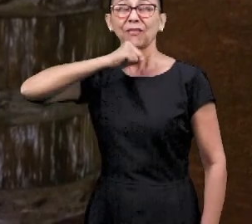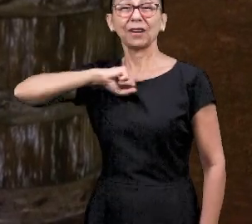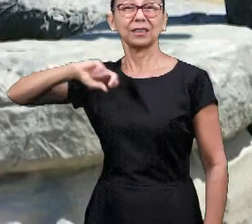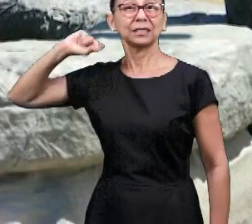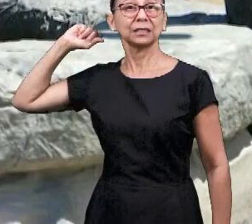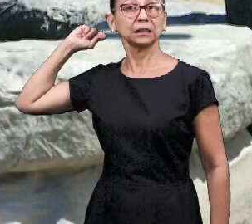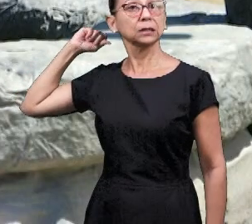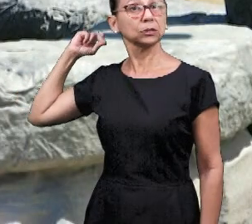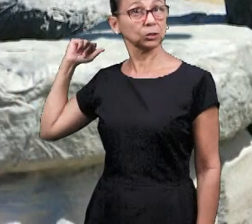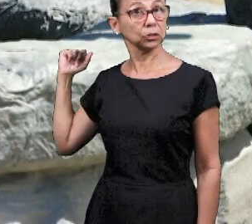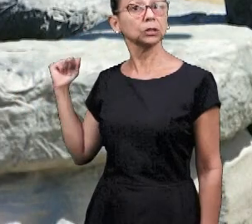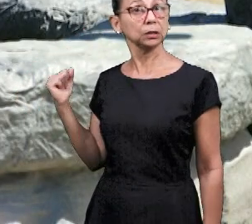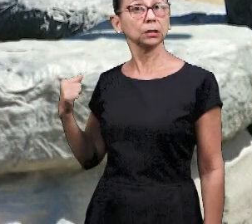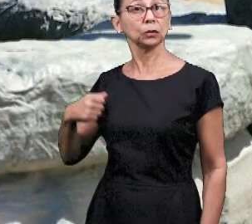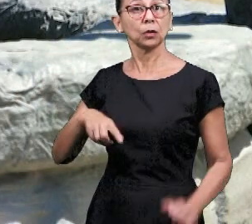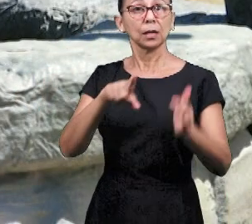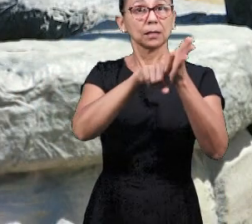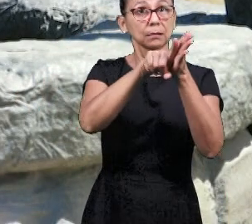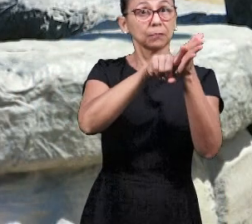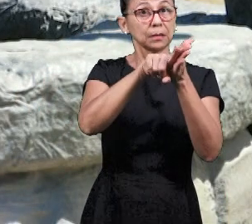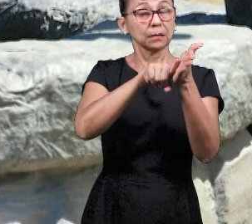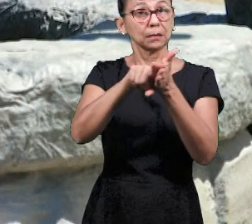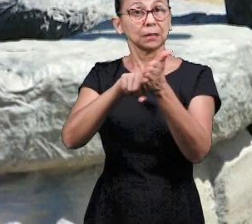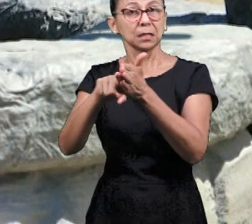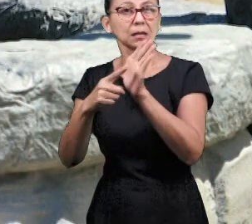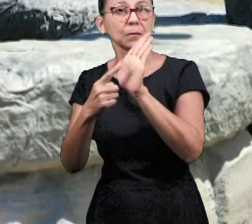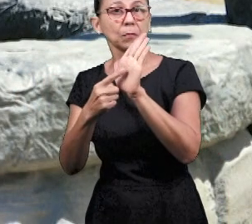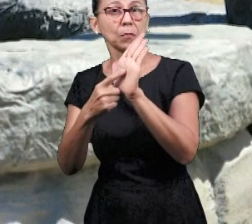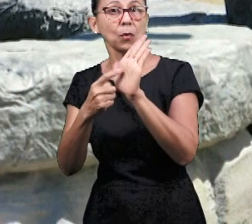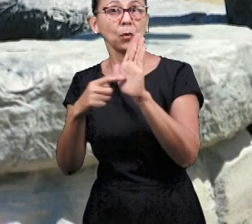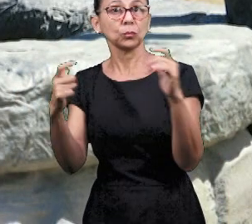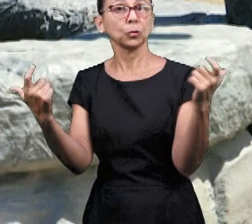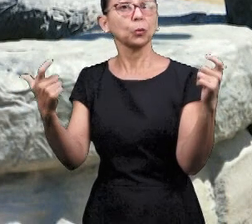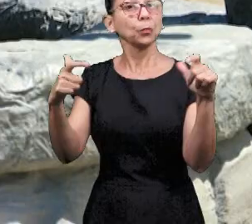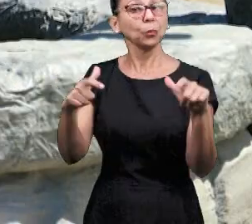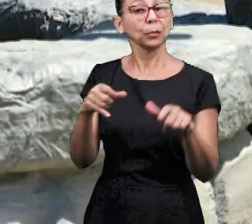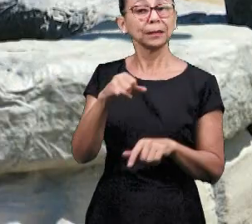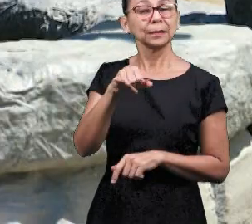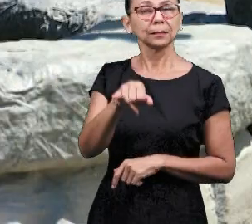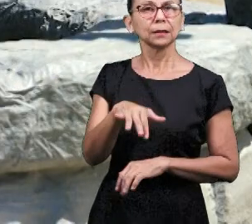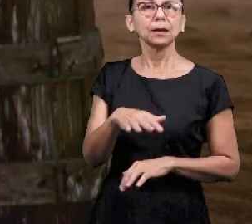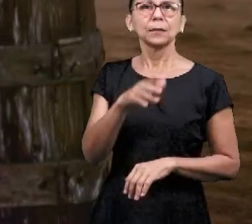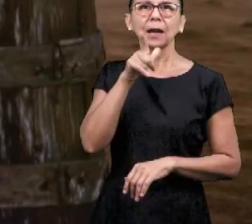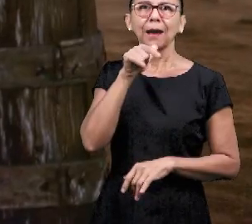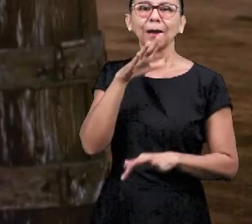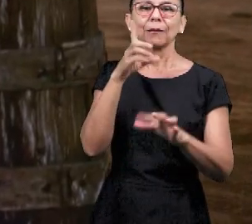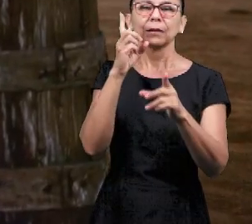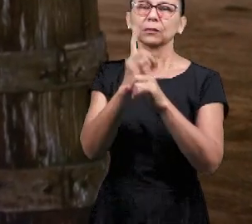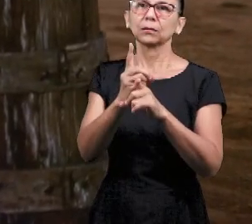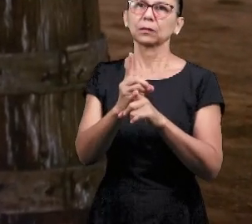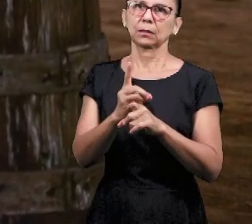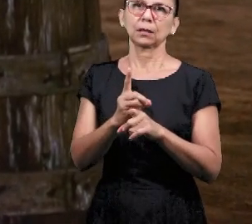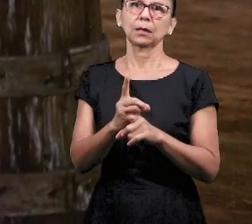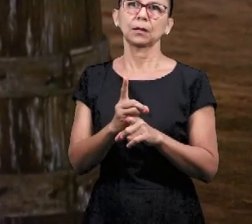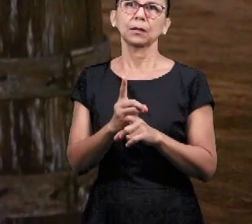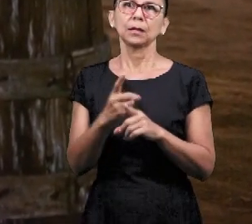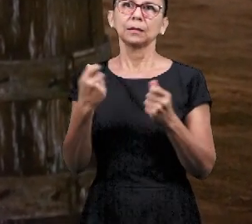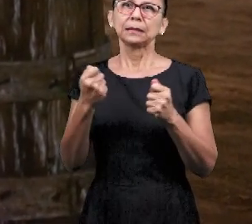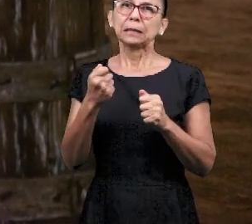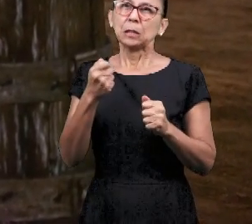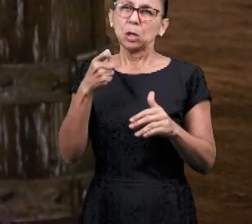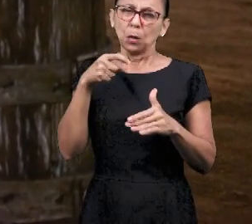vue panoramique de toute cette région où le Seigneur Jésus a été en passant pour retrouver la